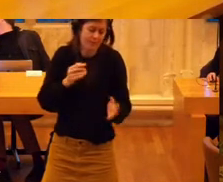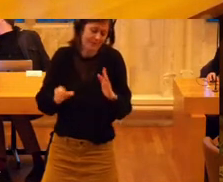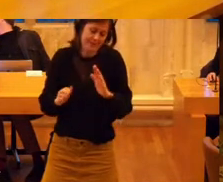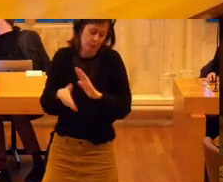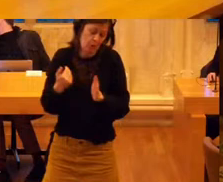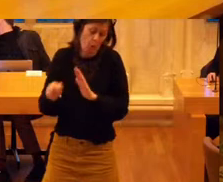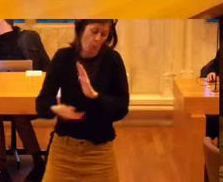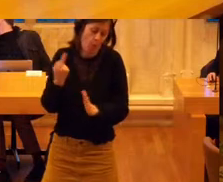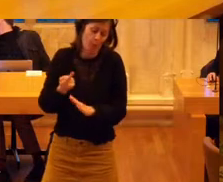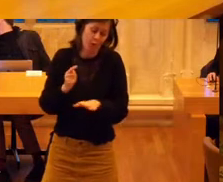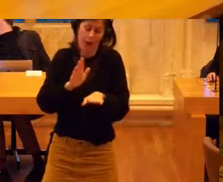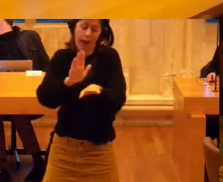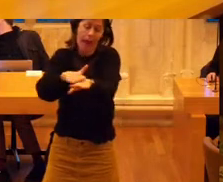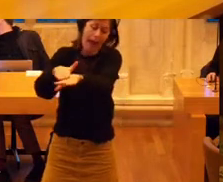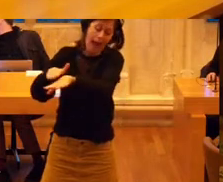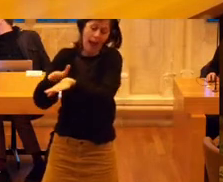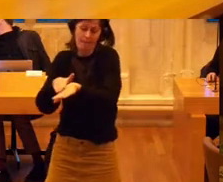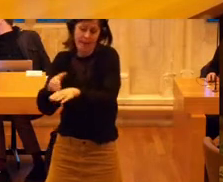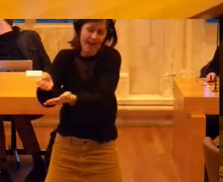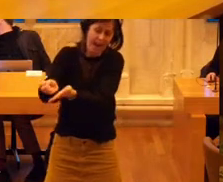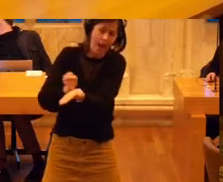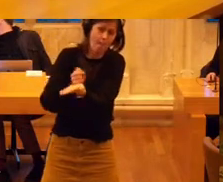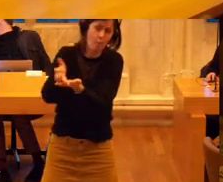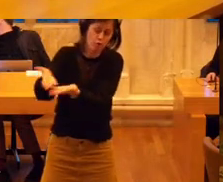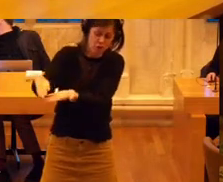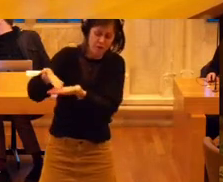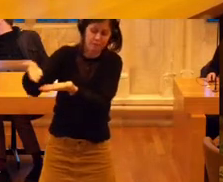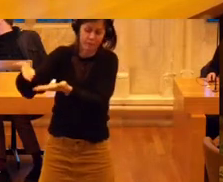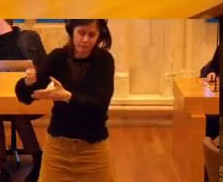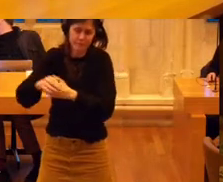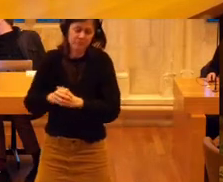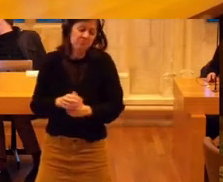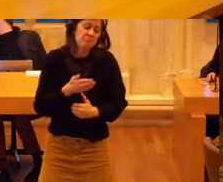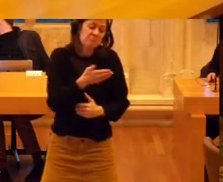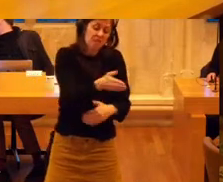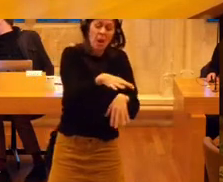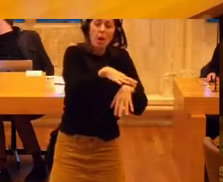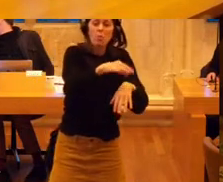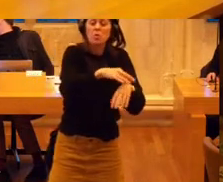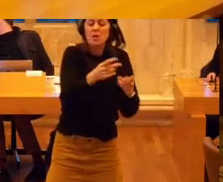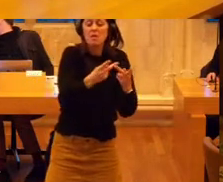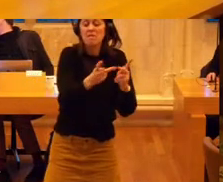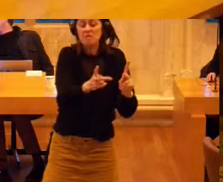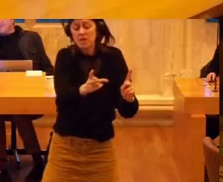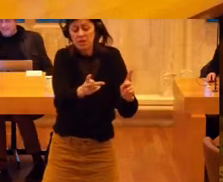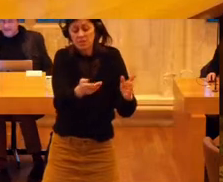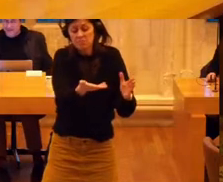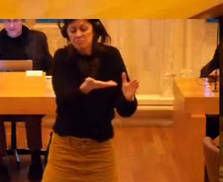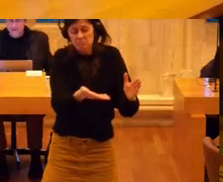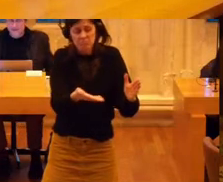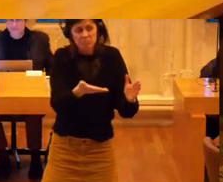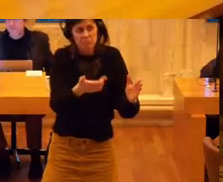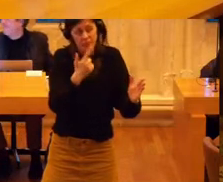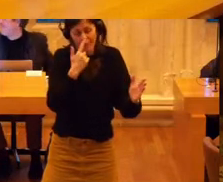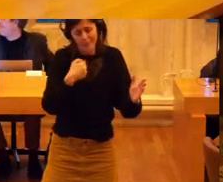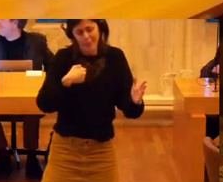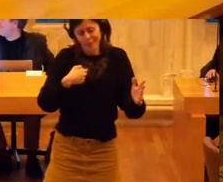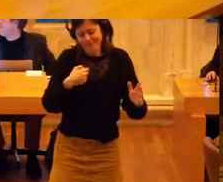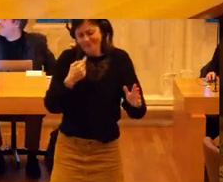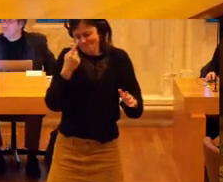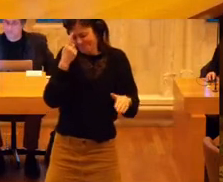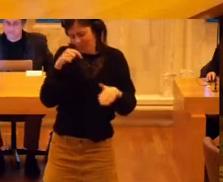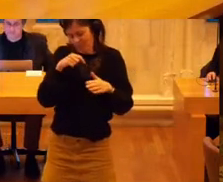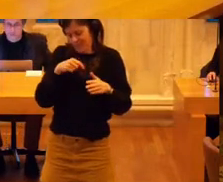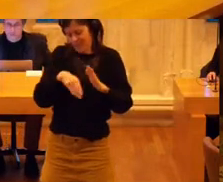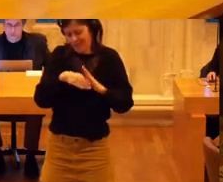Ce premier appel à projet de cette mutuelle communale nous a conforté dans ce que nous pensions, c'est-à-dire la